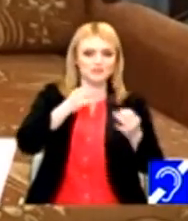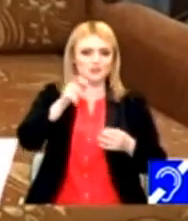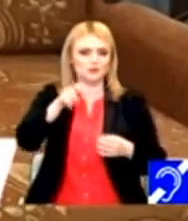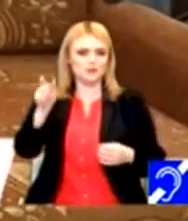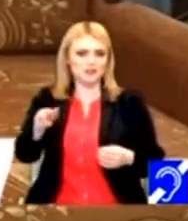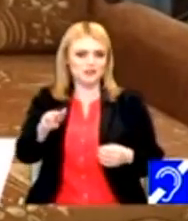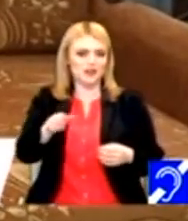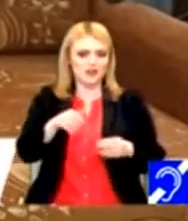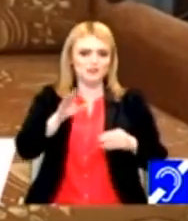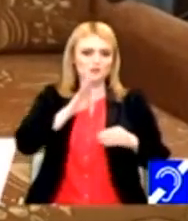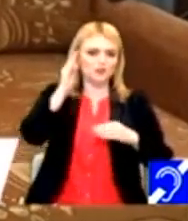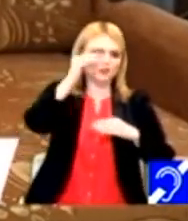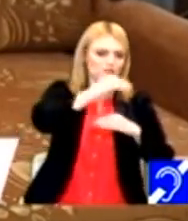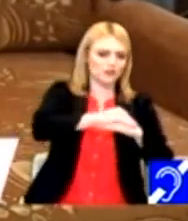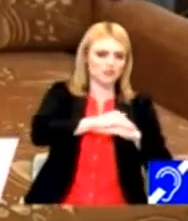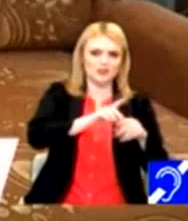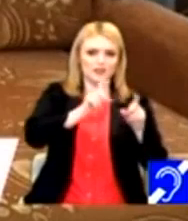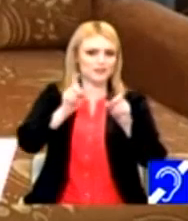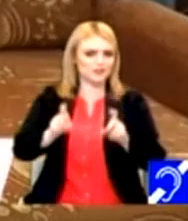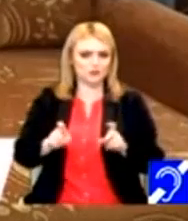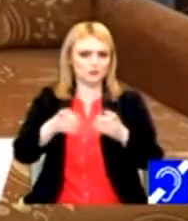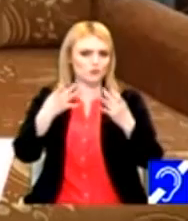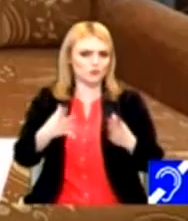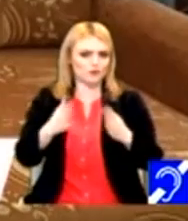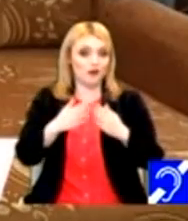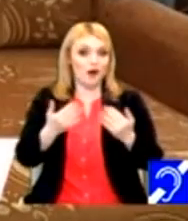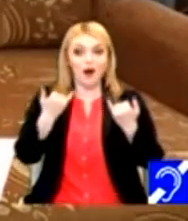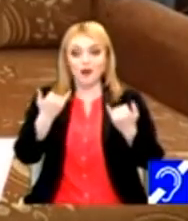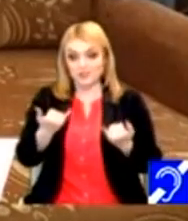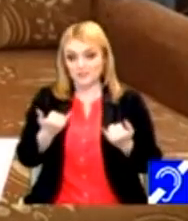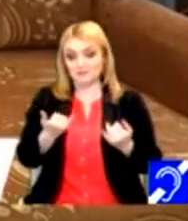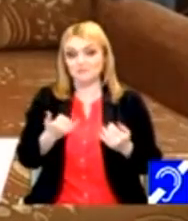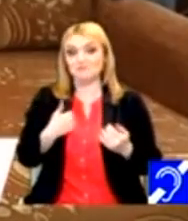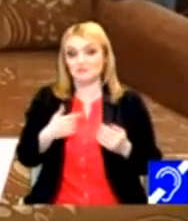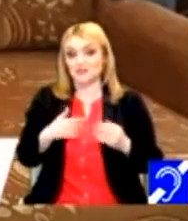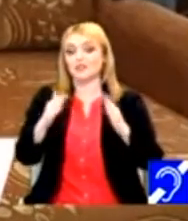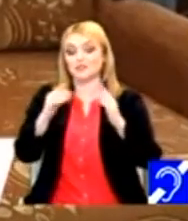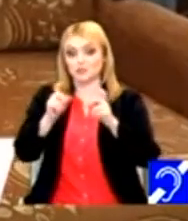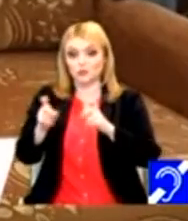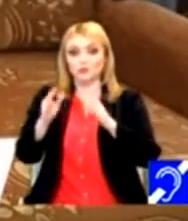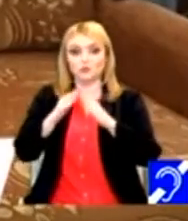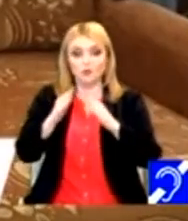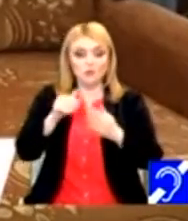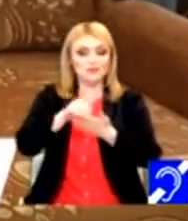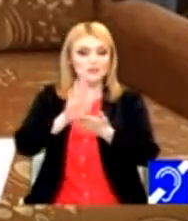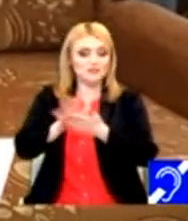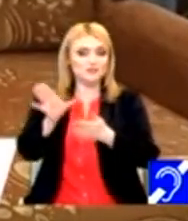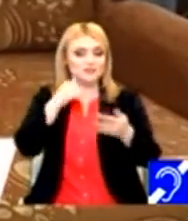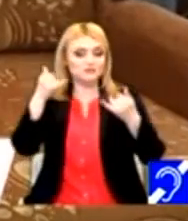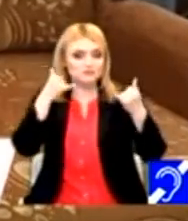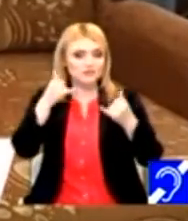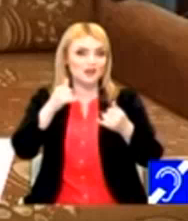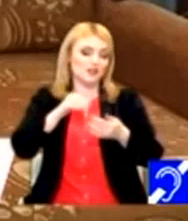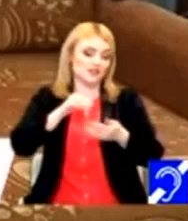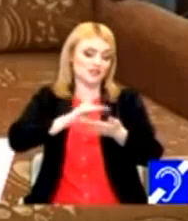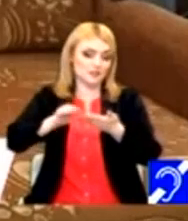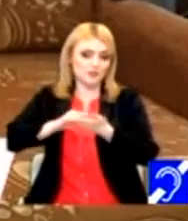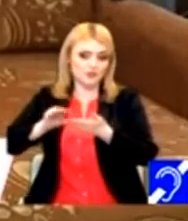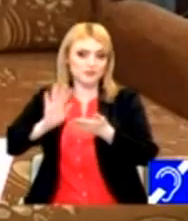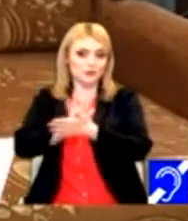protecția personalului medical. Până acum, datorită acestei platforme, au fost distribuite peste 21.000 de viziere în spitale. Până